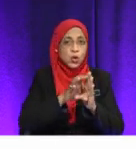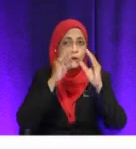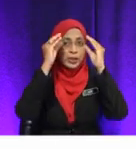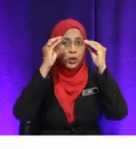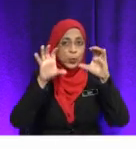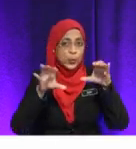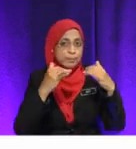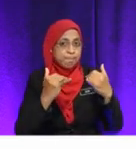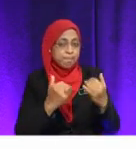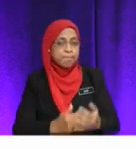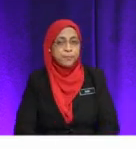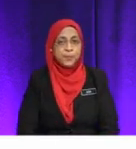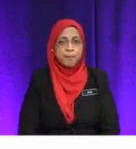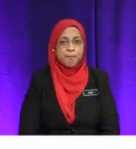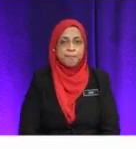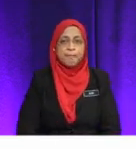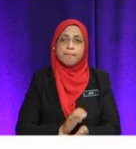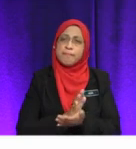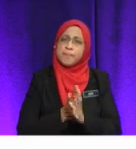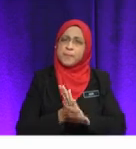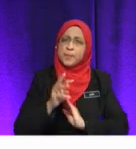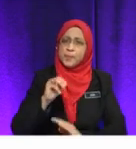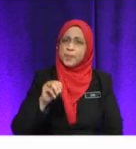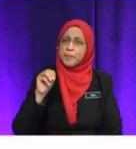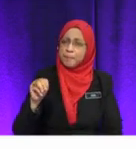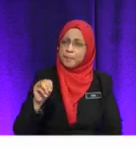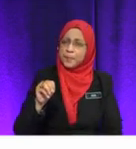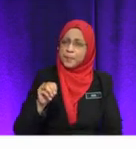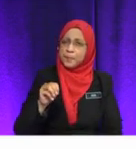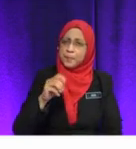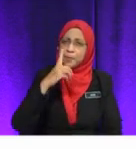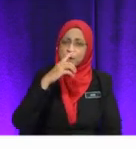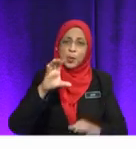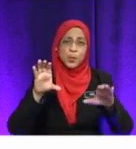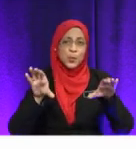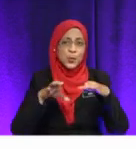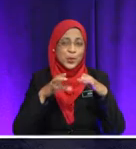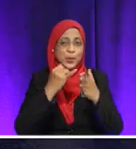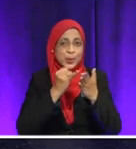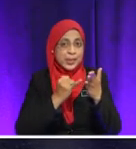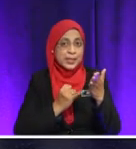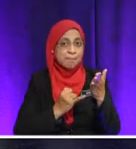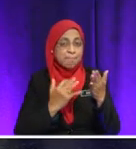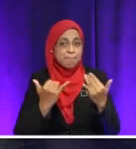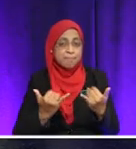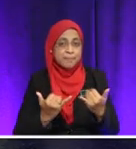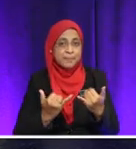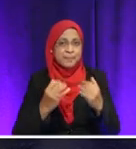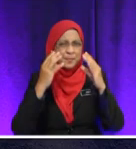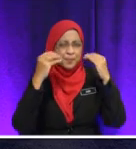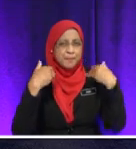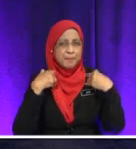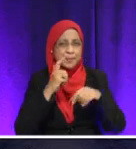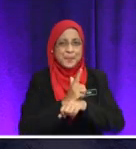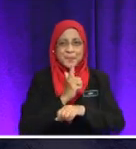jadi kita minta rekan-rekan lah murid-murid kita untuk menghasilkan lukisan jadi saya ada latihan